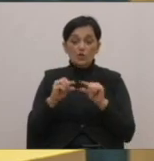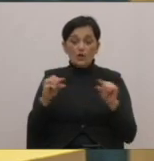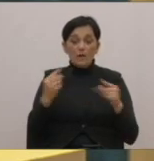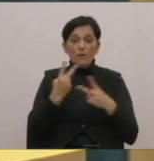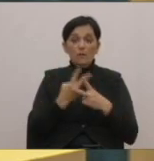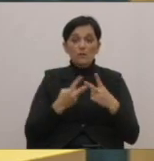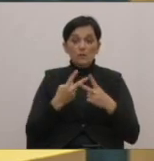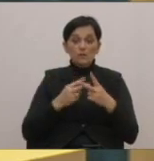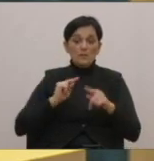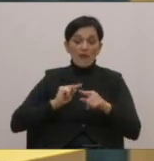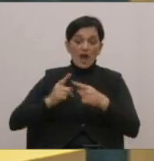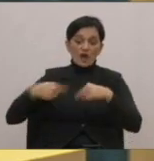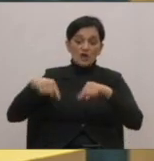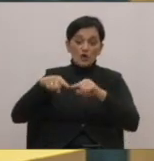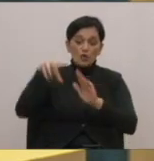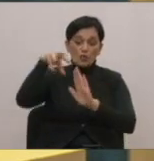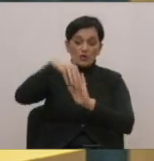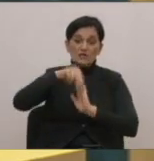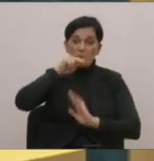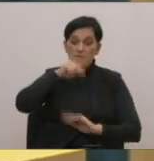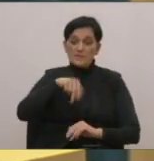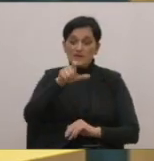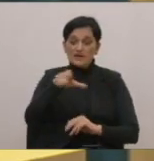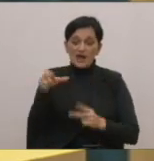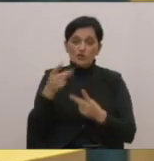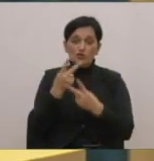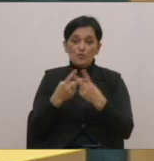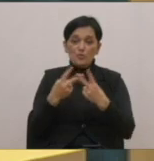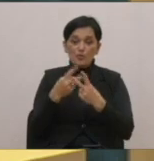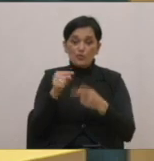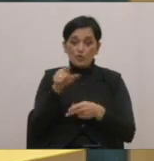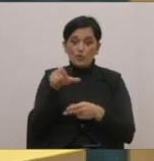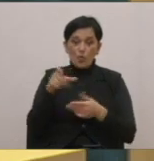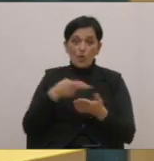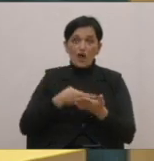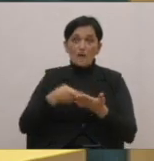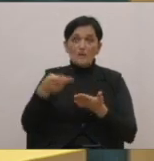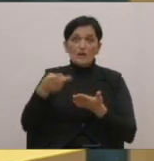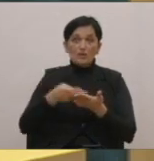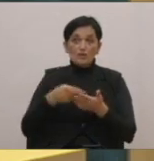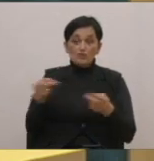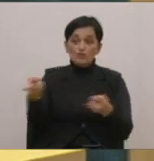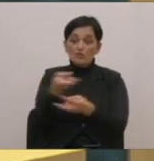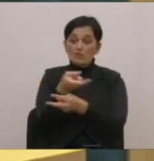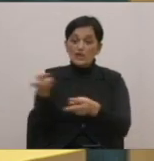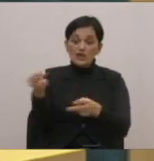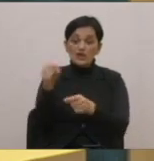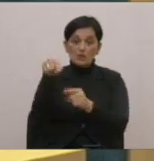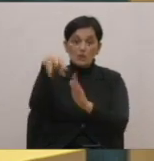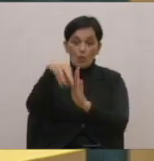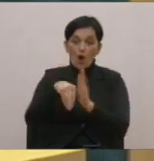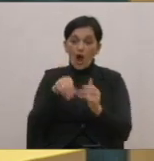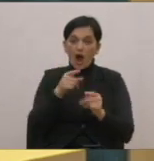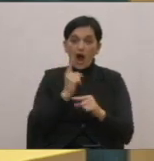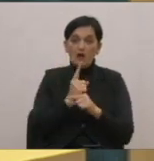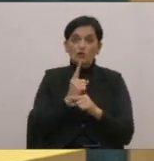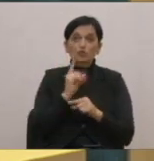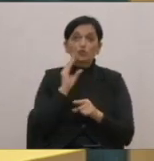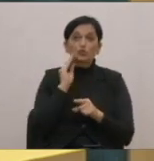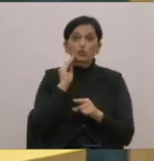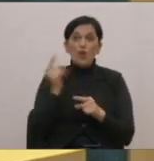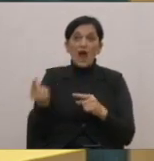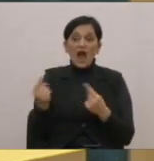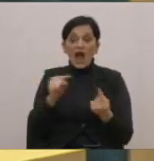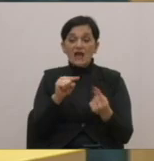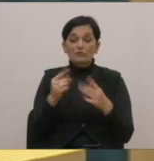პოტენციურ დაცებულებაში მოთავსებულ ბრალდებულებს, მშავდებულებს შორის მიმოწერა აკრძალულია გარდა იმ შემთხვევისა როცა ისინი